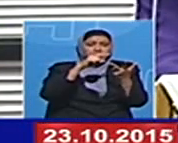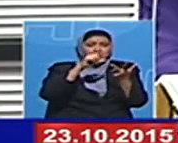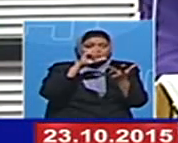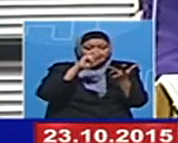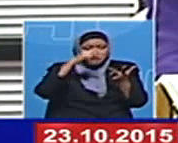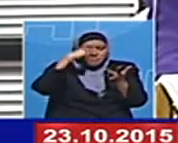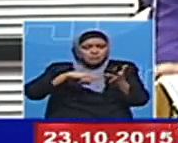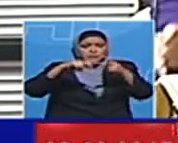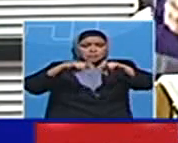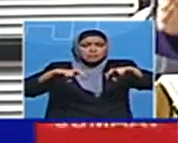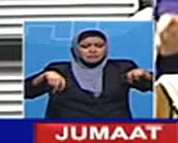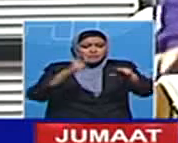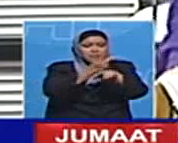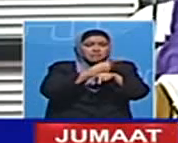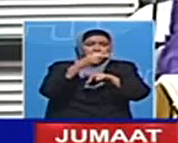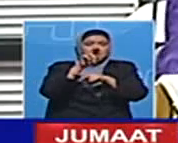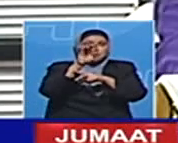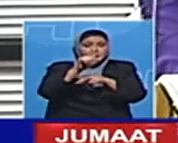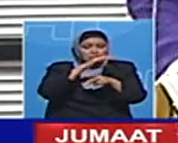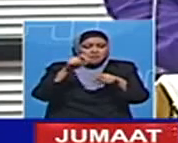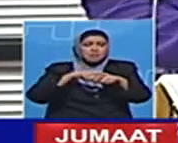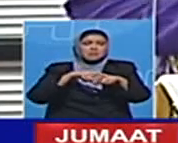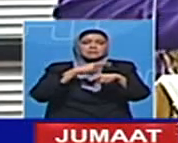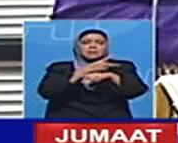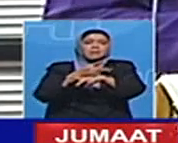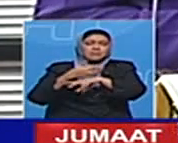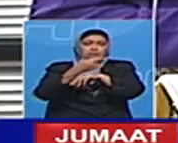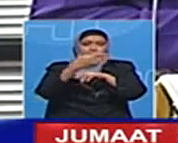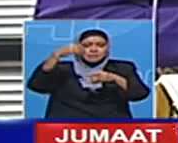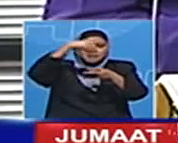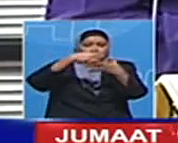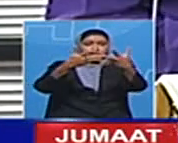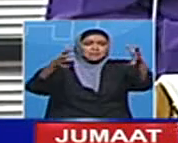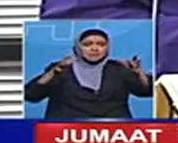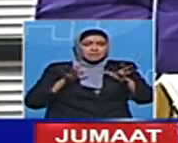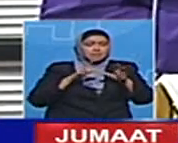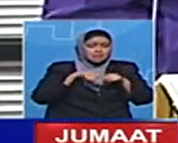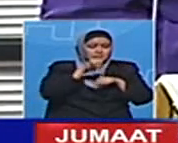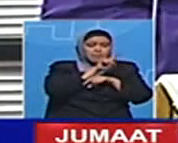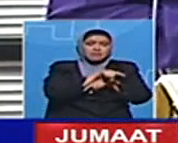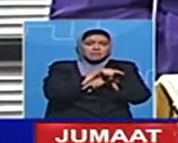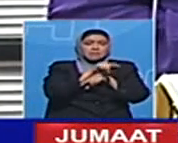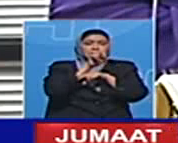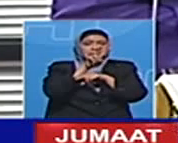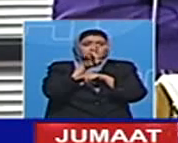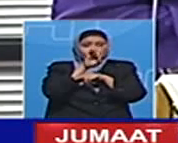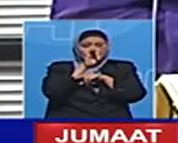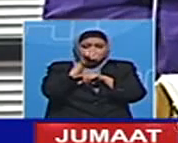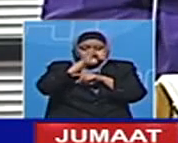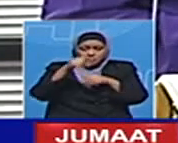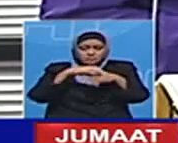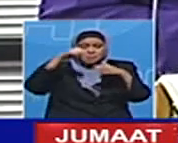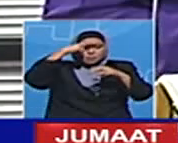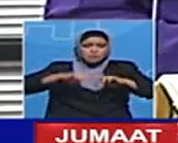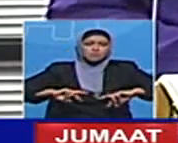produk herba dan penternakan ikan dalam sangkar kedua rm0 juta bagi menaik taraf